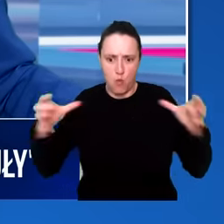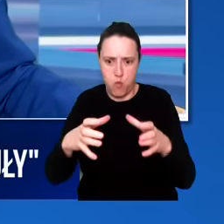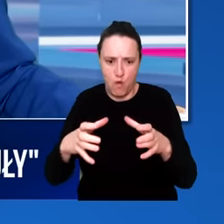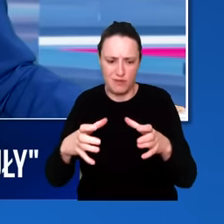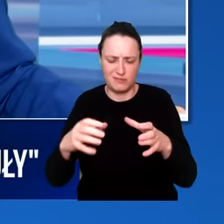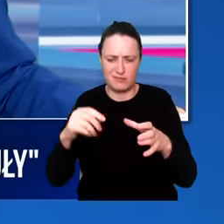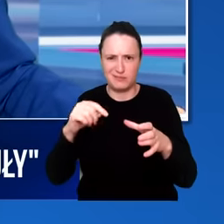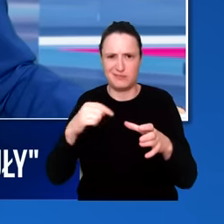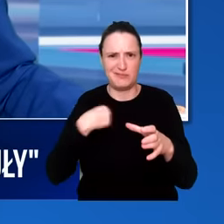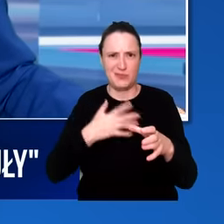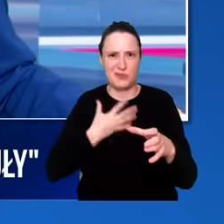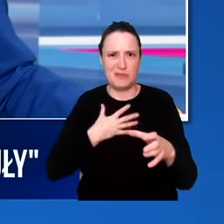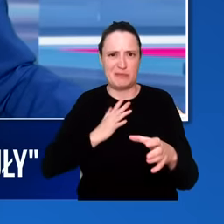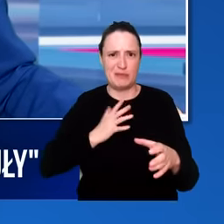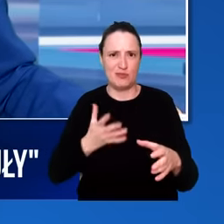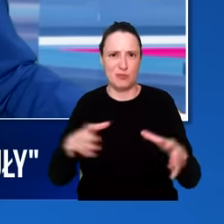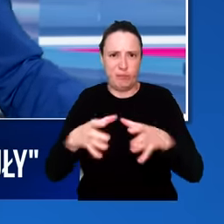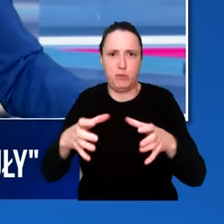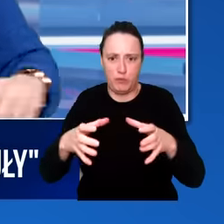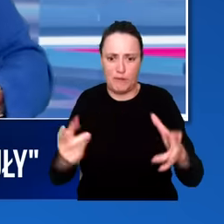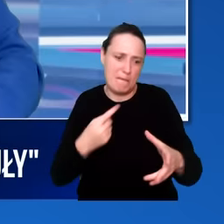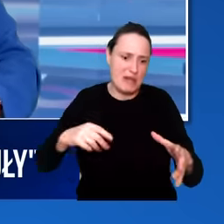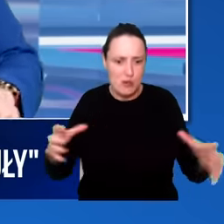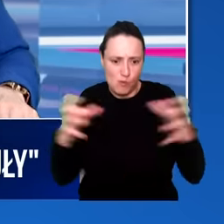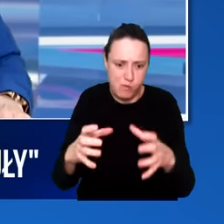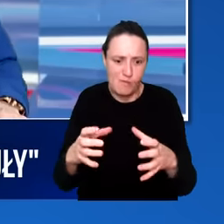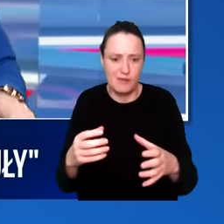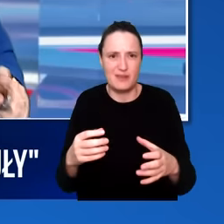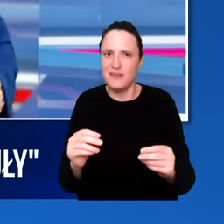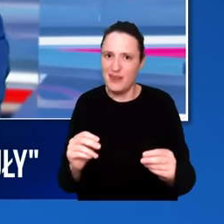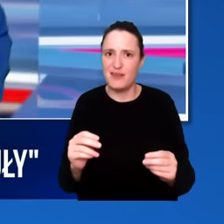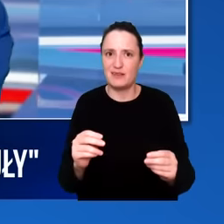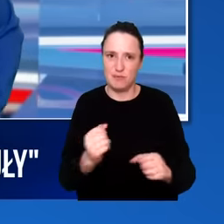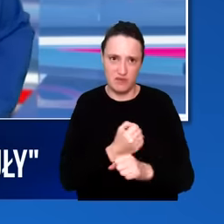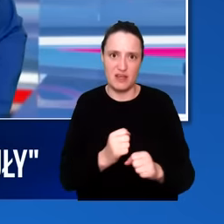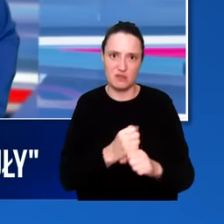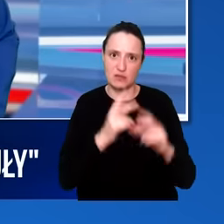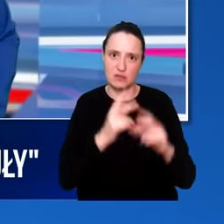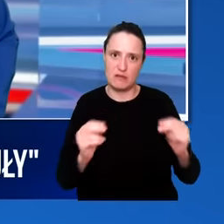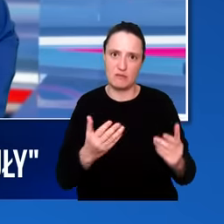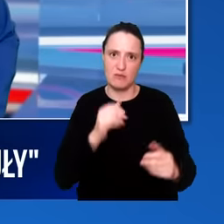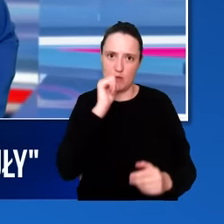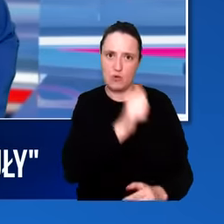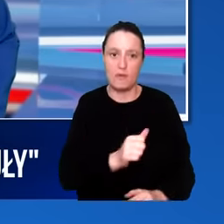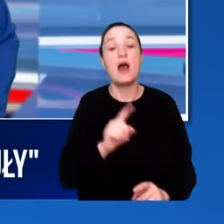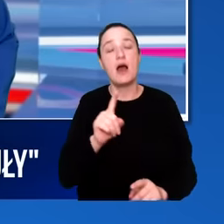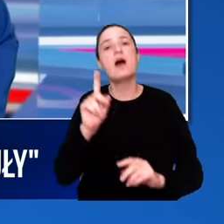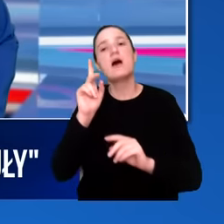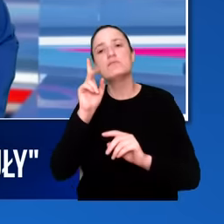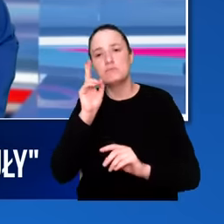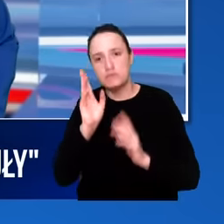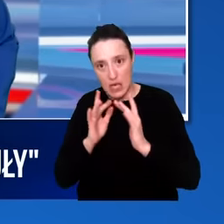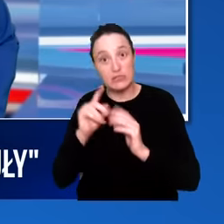moim bezpieczeństwie w tej organizacji. Ma pani rację, pani redaktor, tak było. Donald